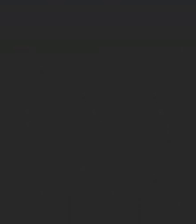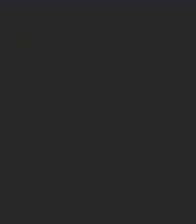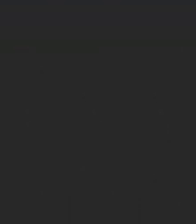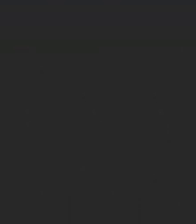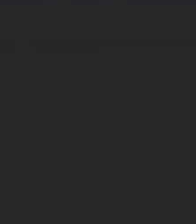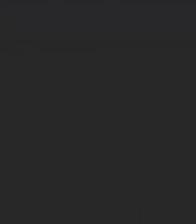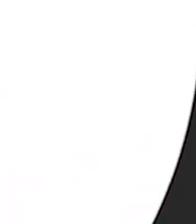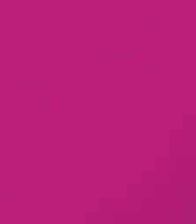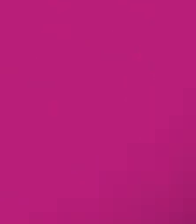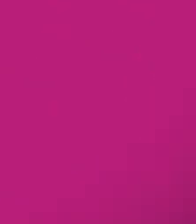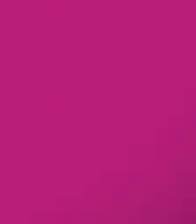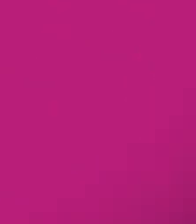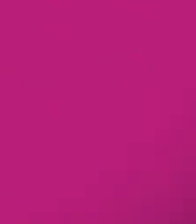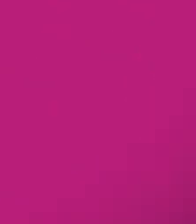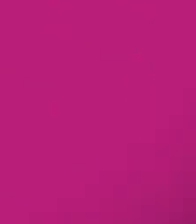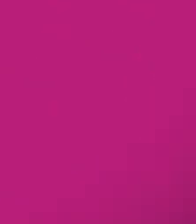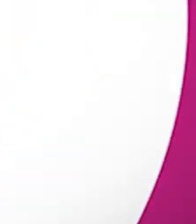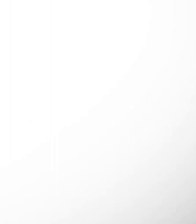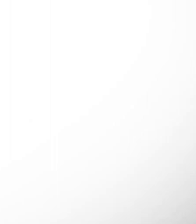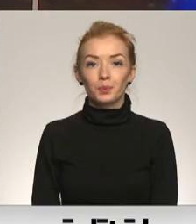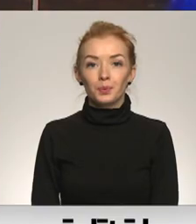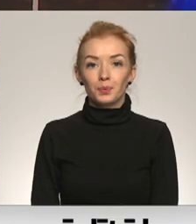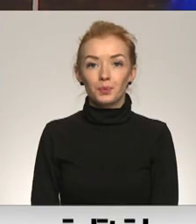Re, viss ēters ir te!